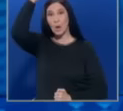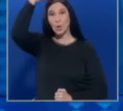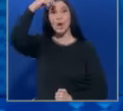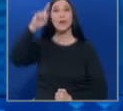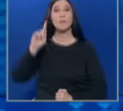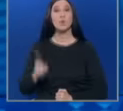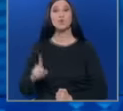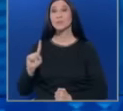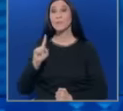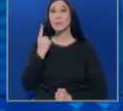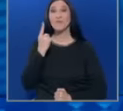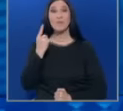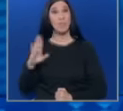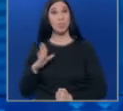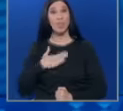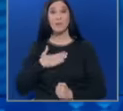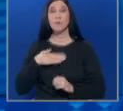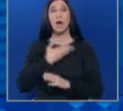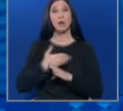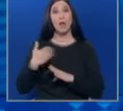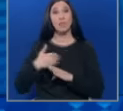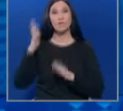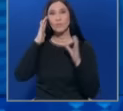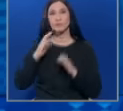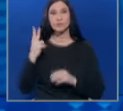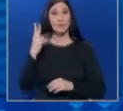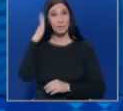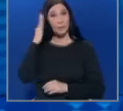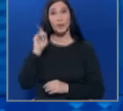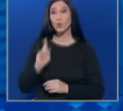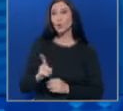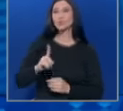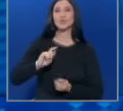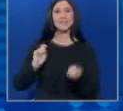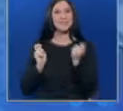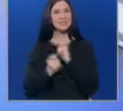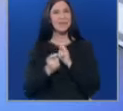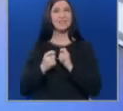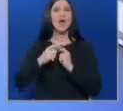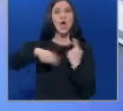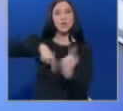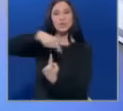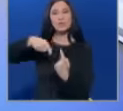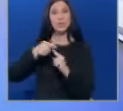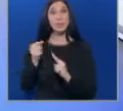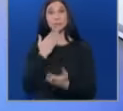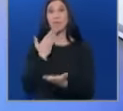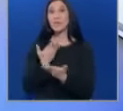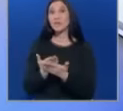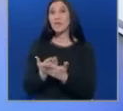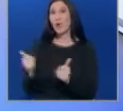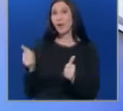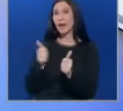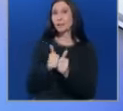България може за първи път да има редовно правителство с двама премиери, които ще се сменят на ротационен принцип. Обявиха го рамо до рамо